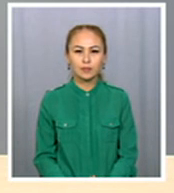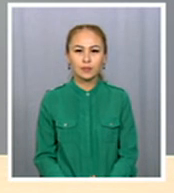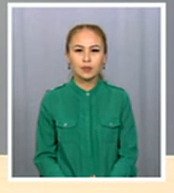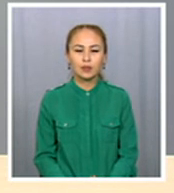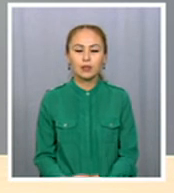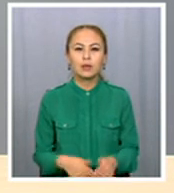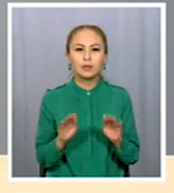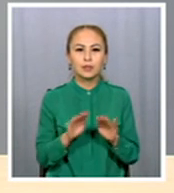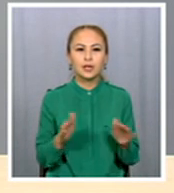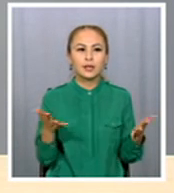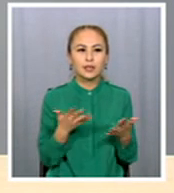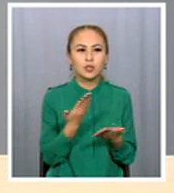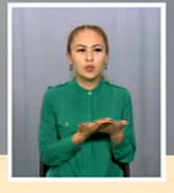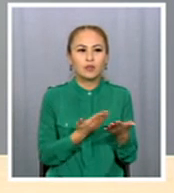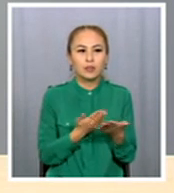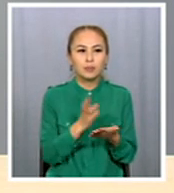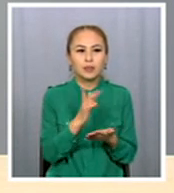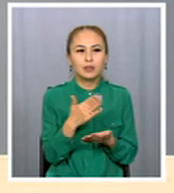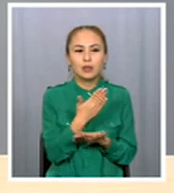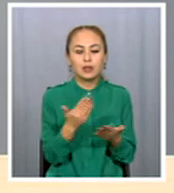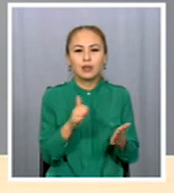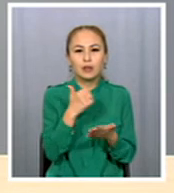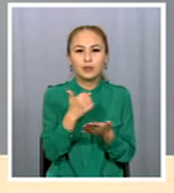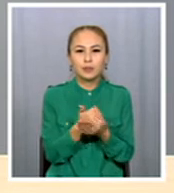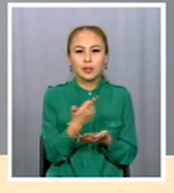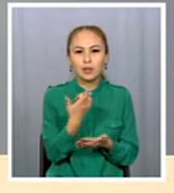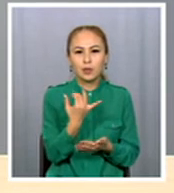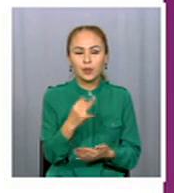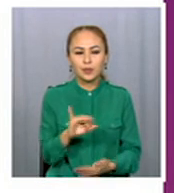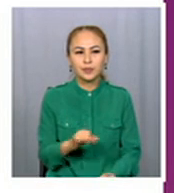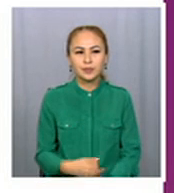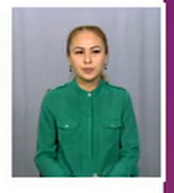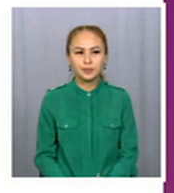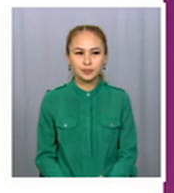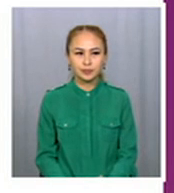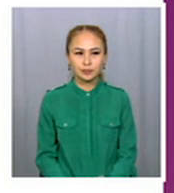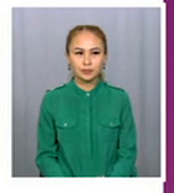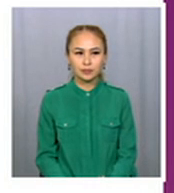Ребята, какие советы вы бы дали главному герою?